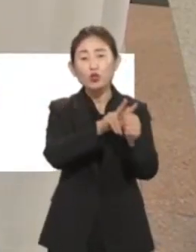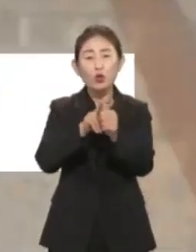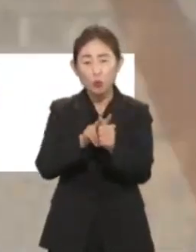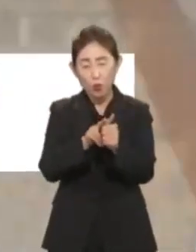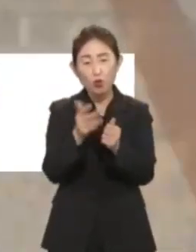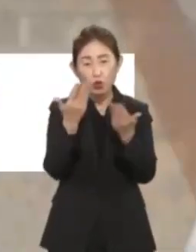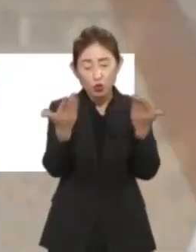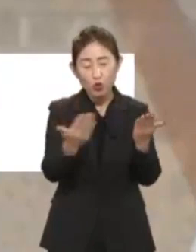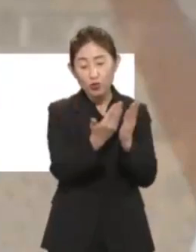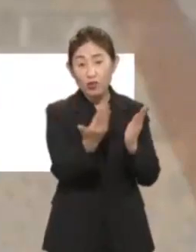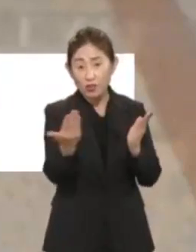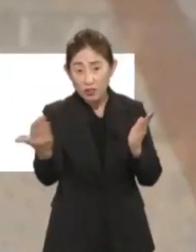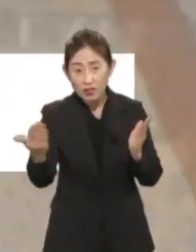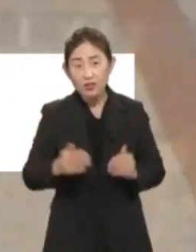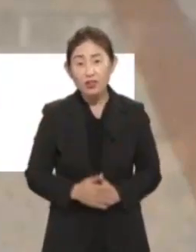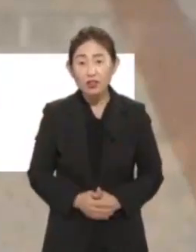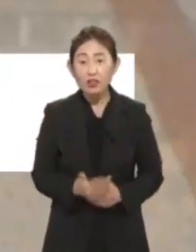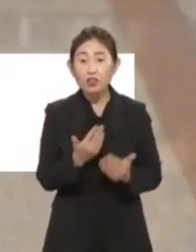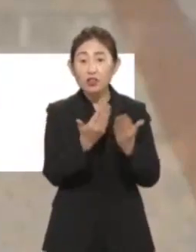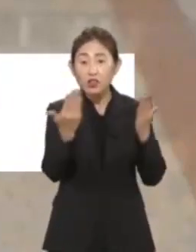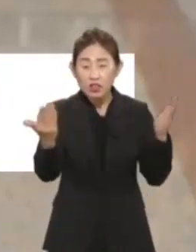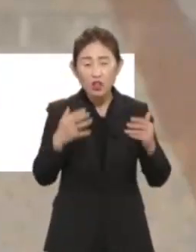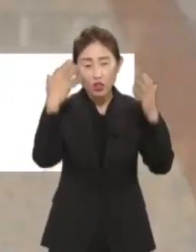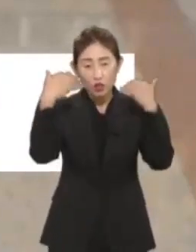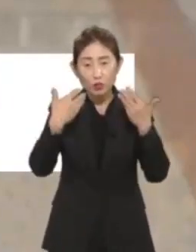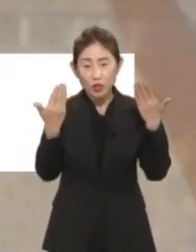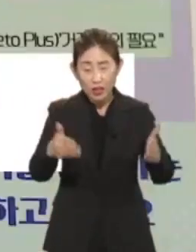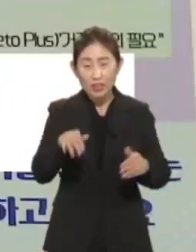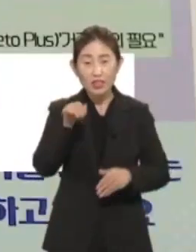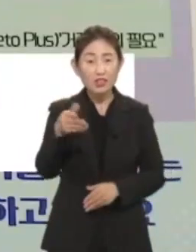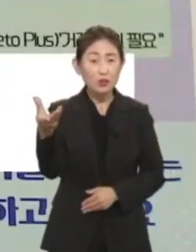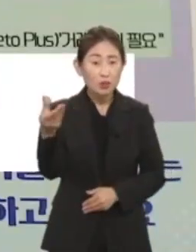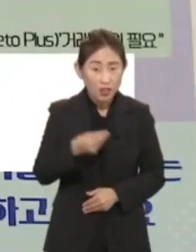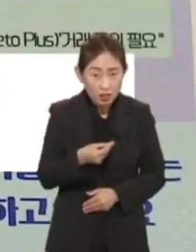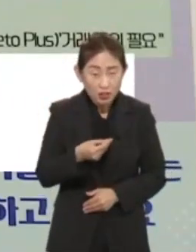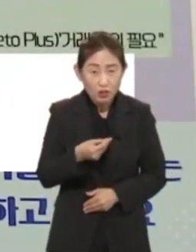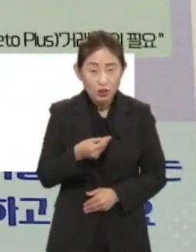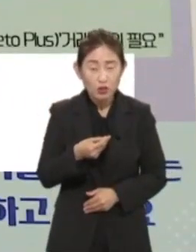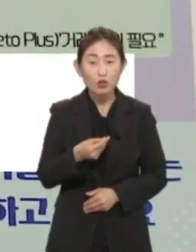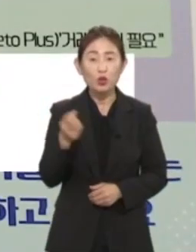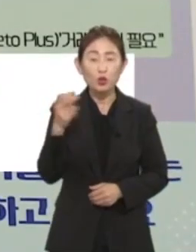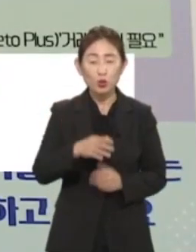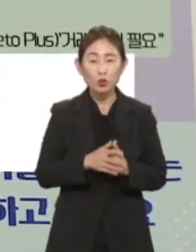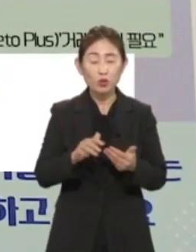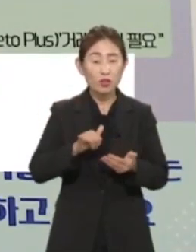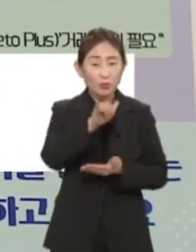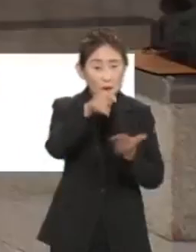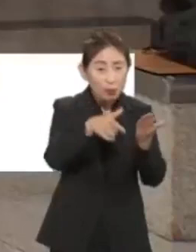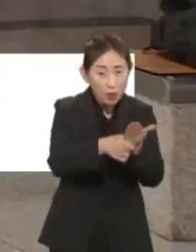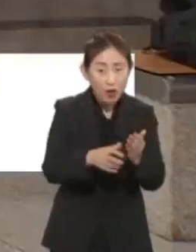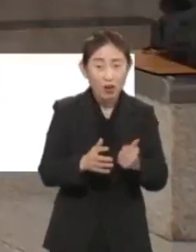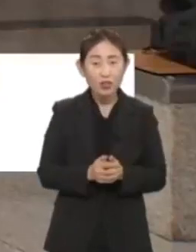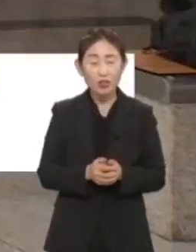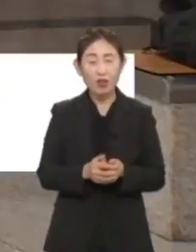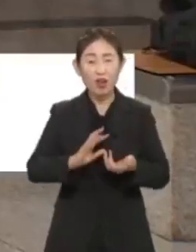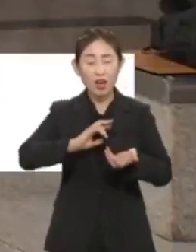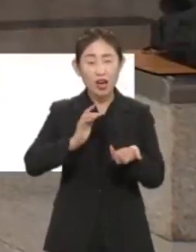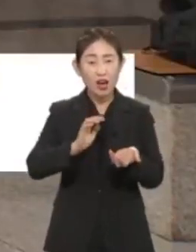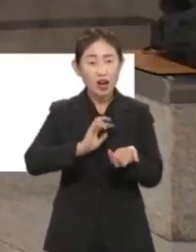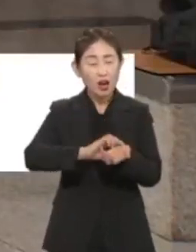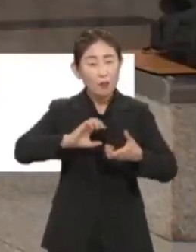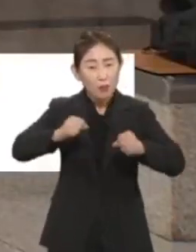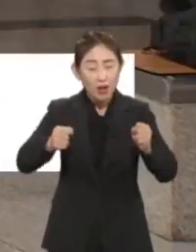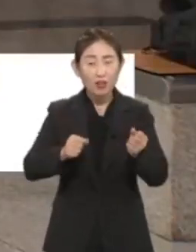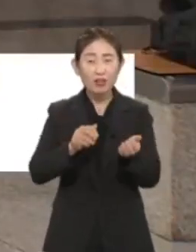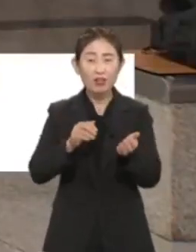전시회를 실시합니다. 이번 전시회는 여름 휴가철 많이 이용하는 렌터카와 항공권, 한방 다이어트 식품